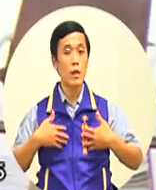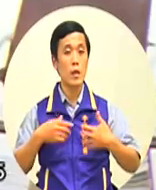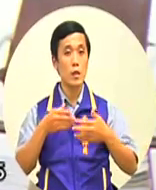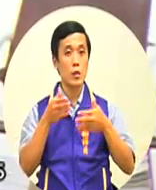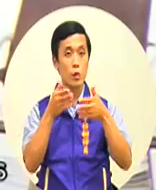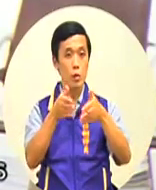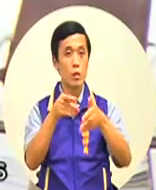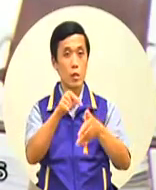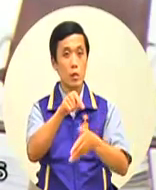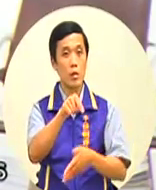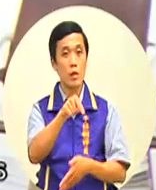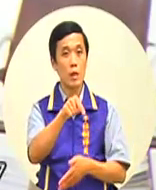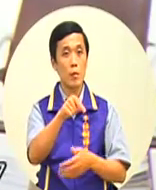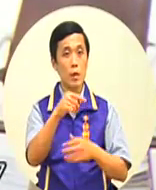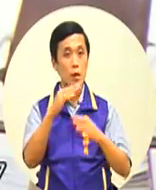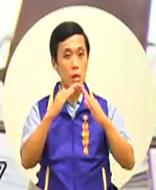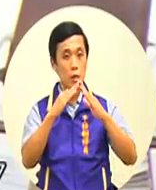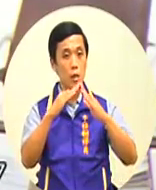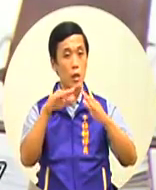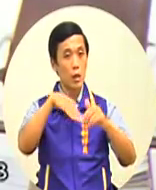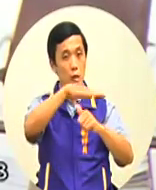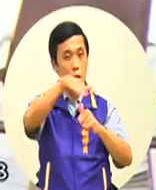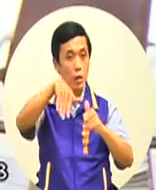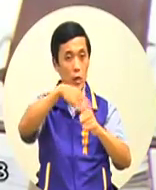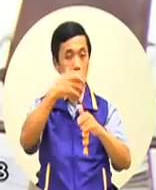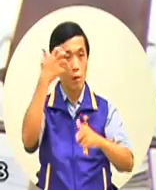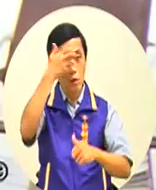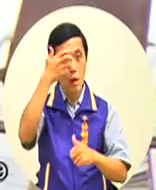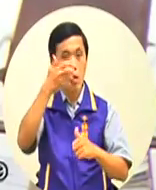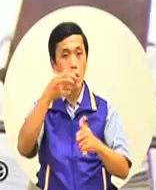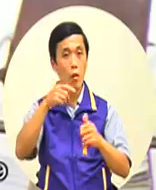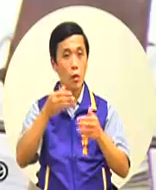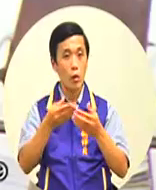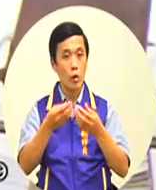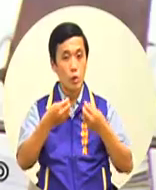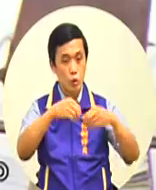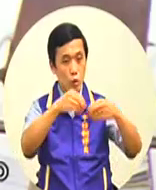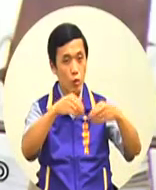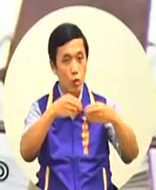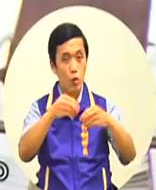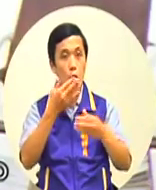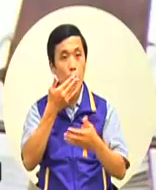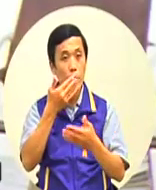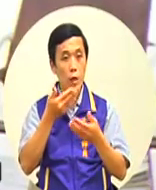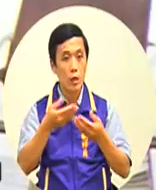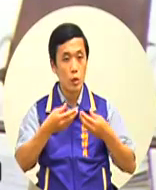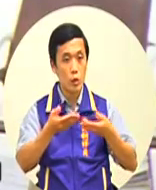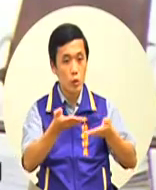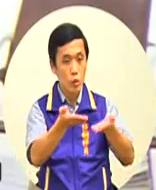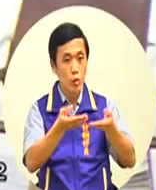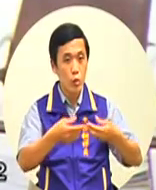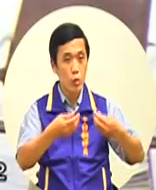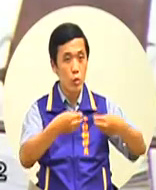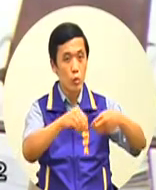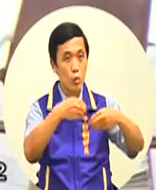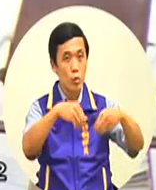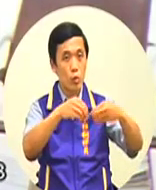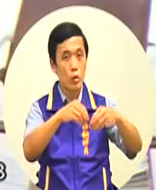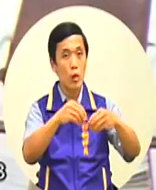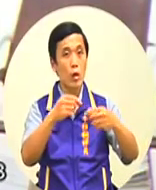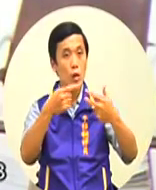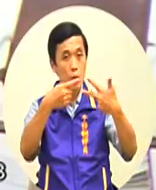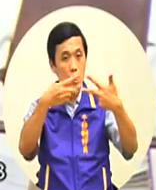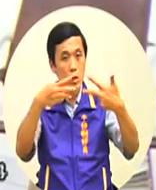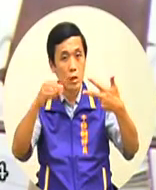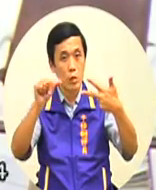些啊独居老人来做餐食，我都有感受在其中哈。那他提供周一到周